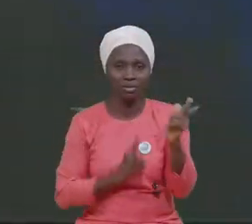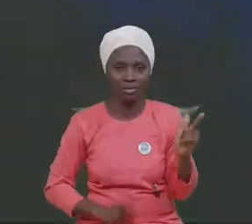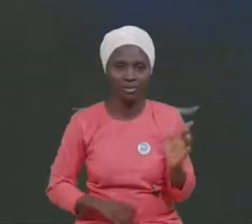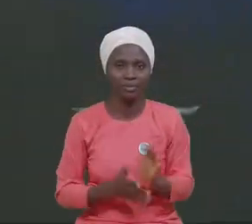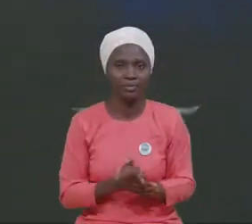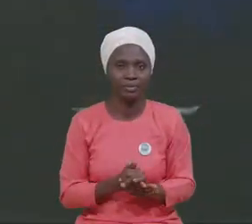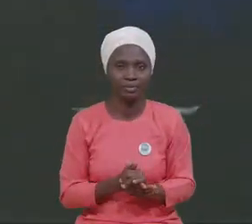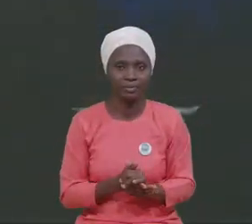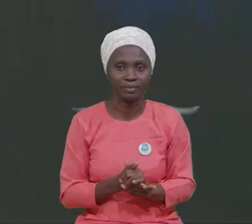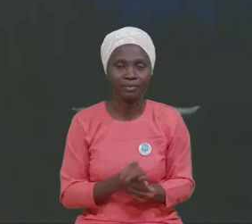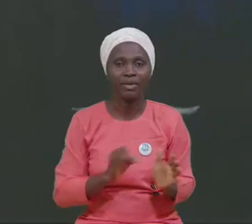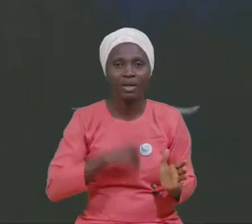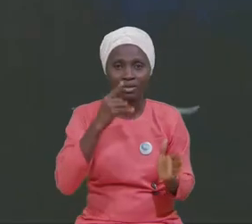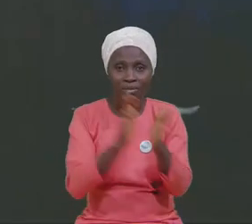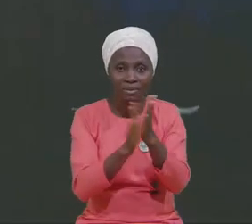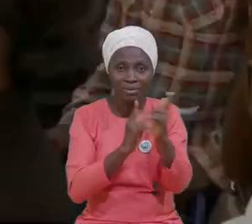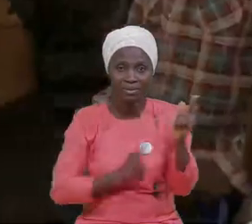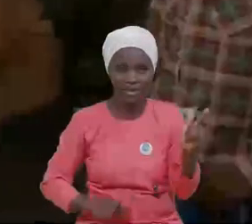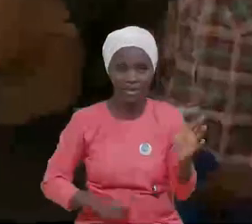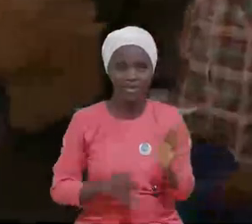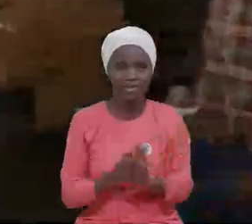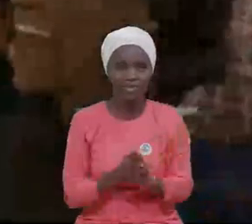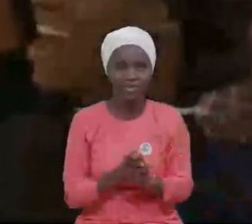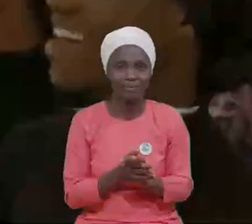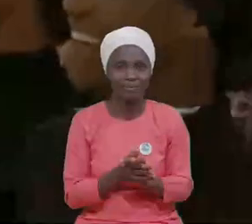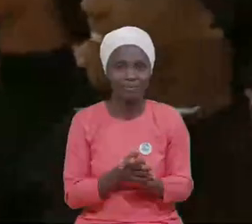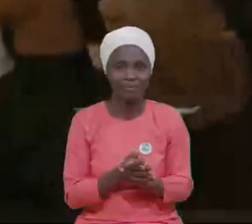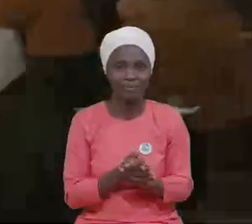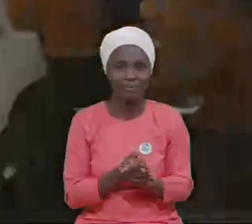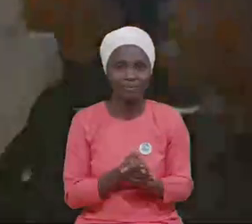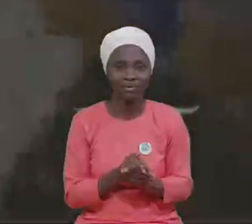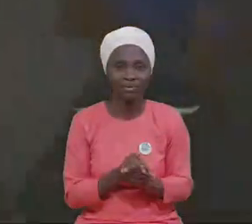Gloire à Dieu. J'ai dit gloire à Dieu.